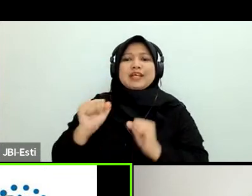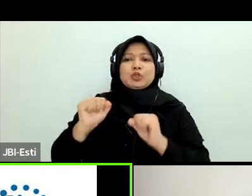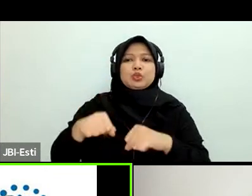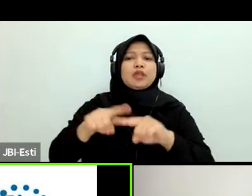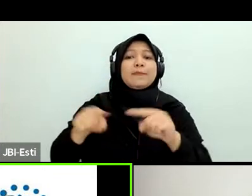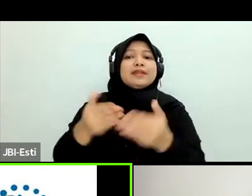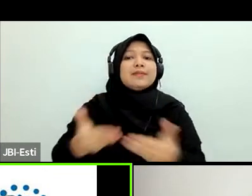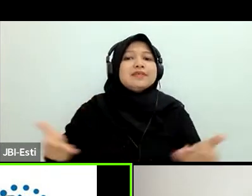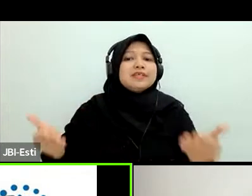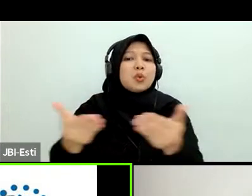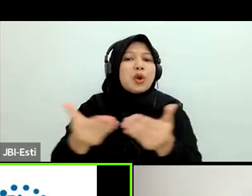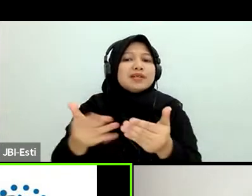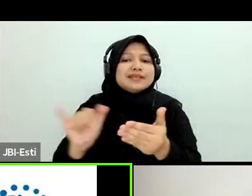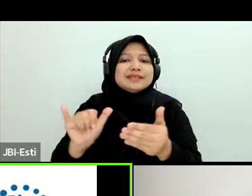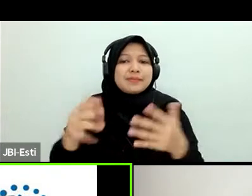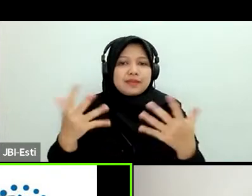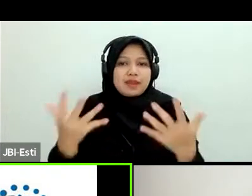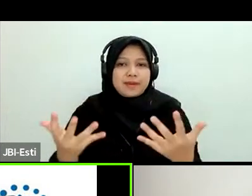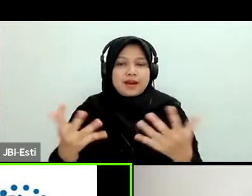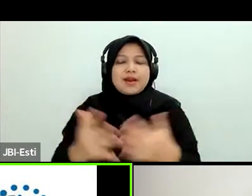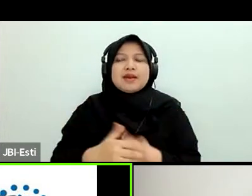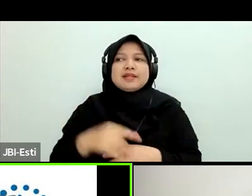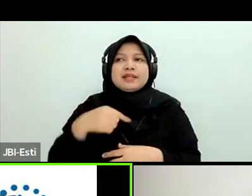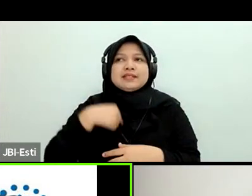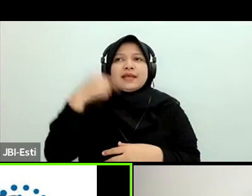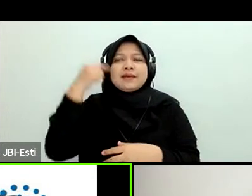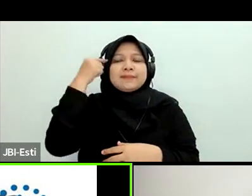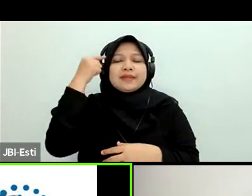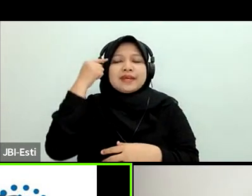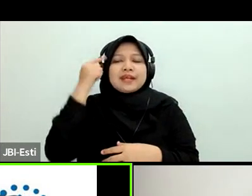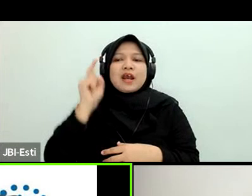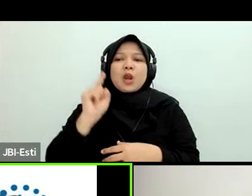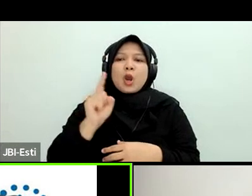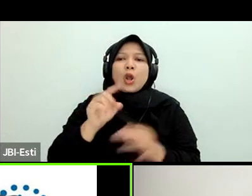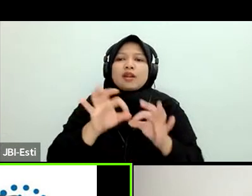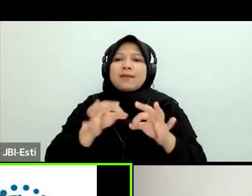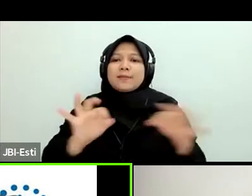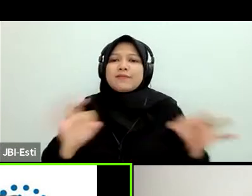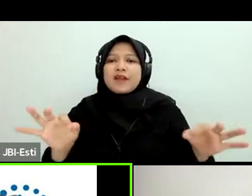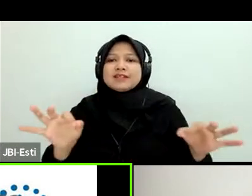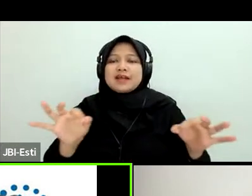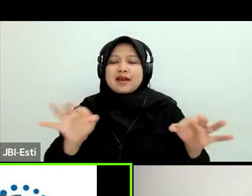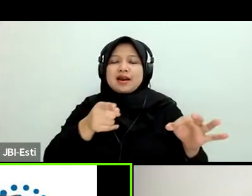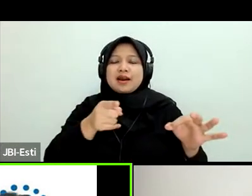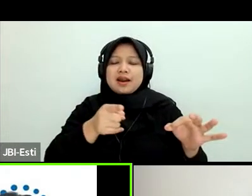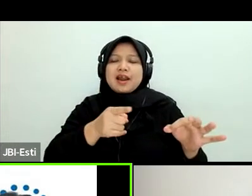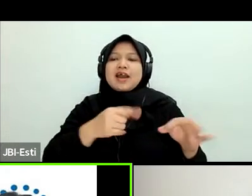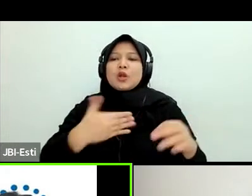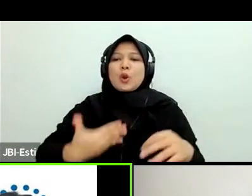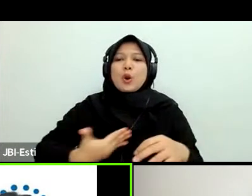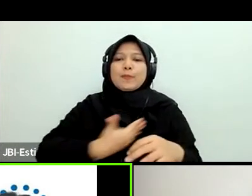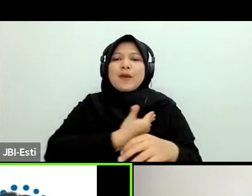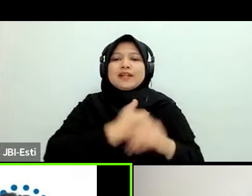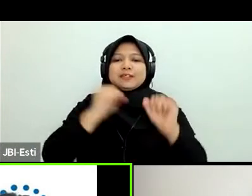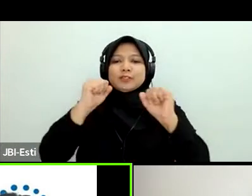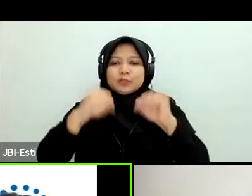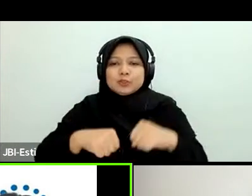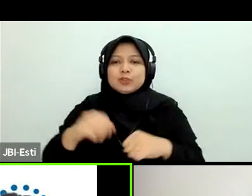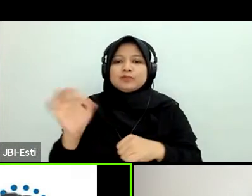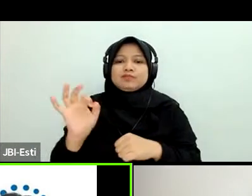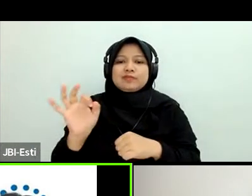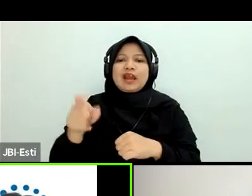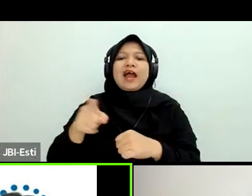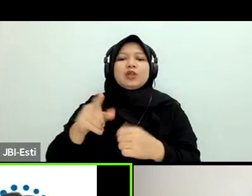ini saya berpendapat bahwa frasa tanpa persetujuan korban itu memberikan peluang kepada pelaku